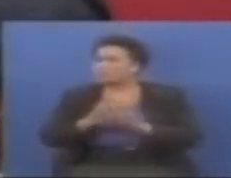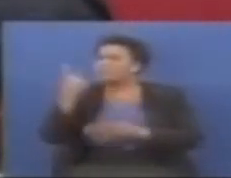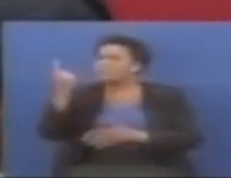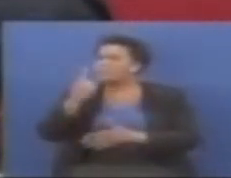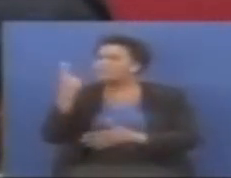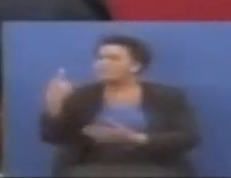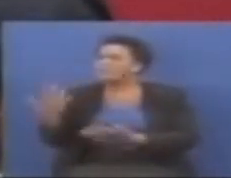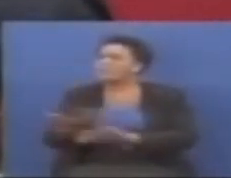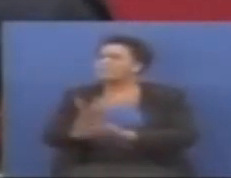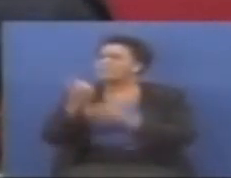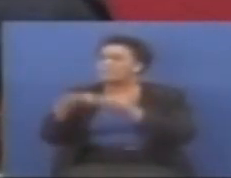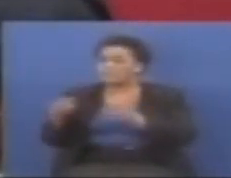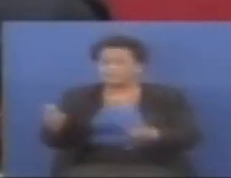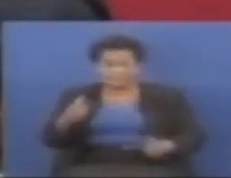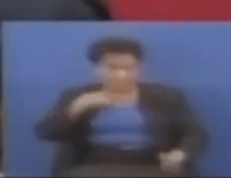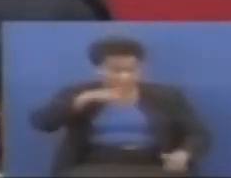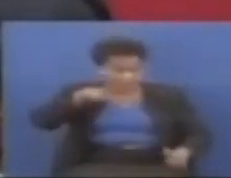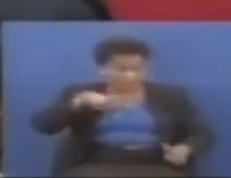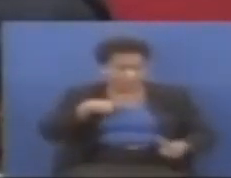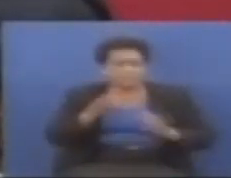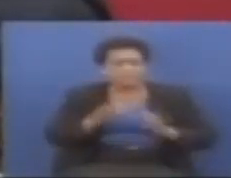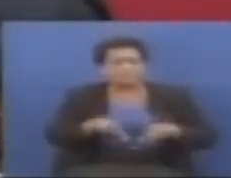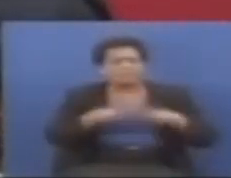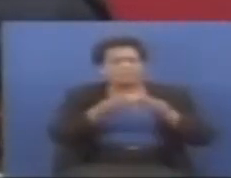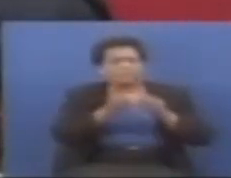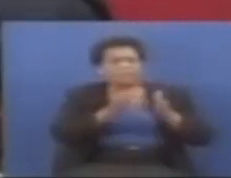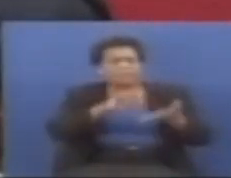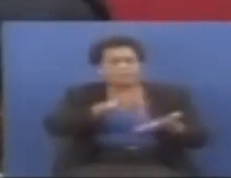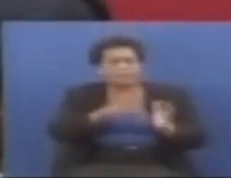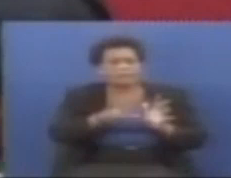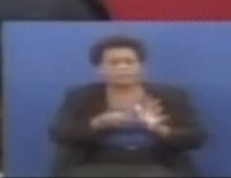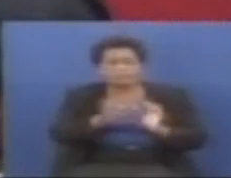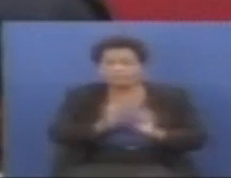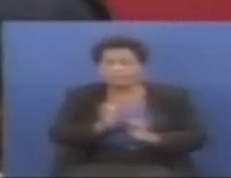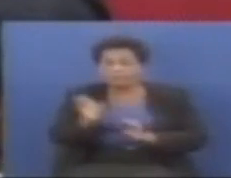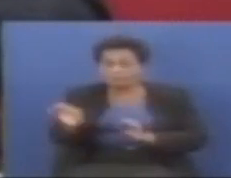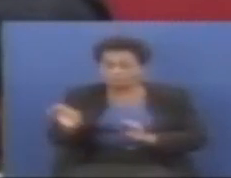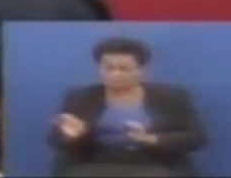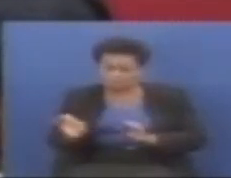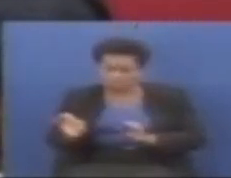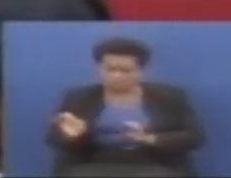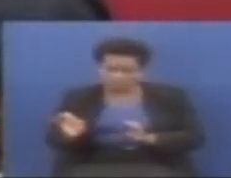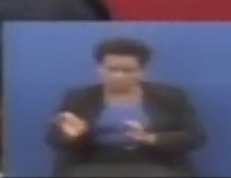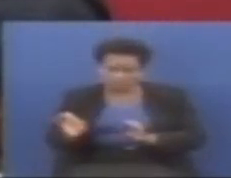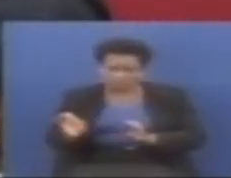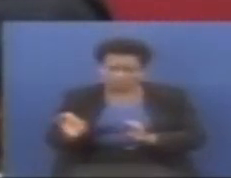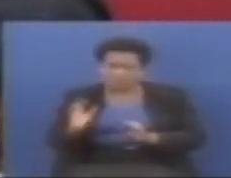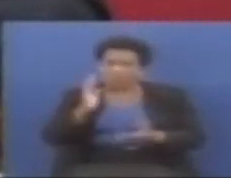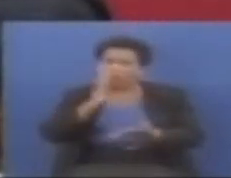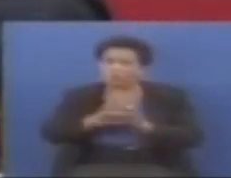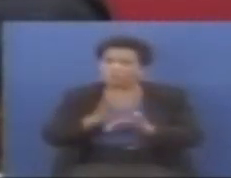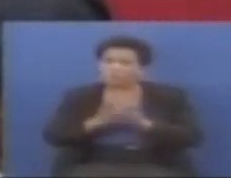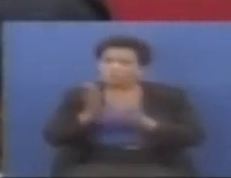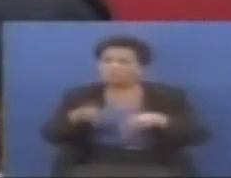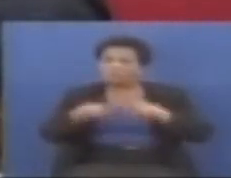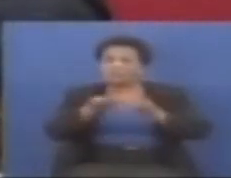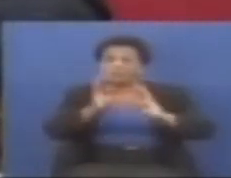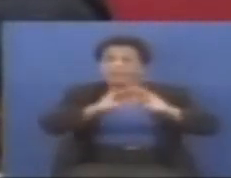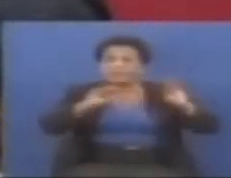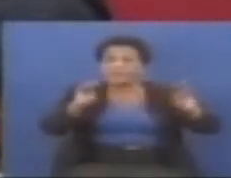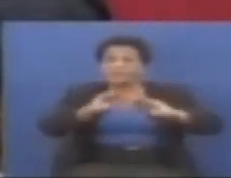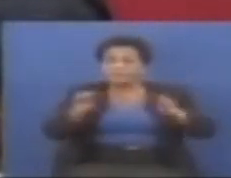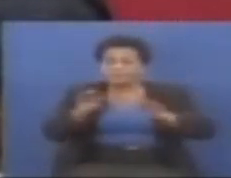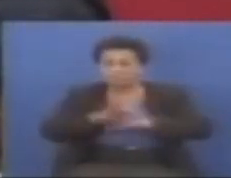zetu, katika mambo ambayo tunaenda kuyaangalia ni namna gani kunawekezwa fursa za uhifadhi wa mazao hayo ili